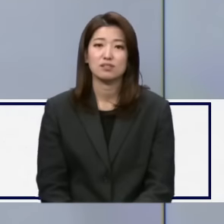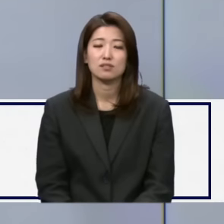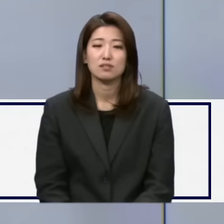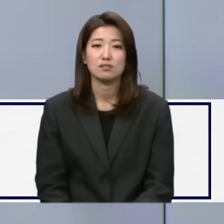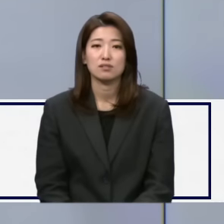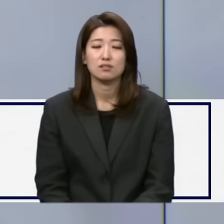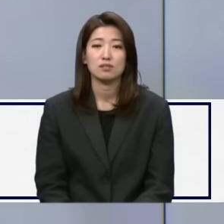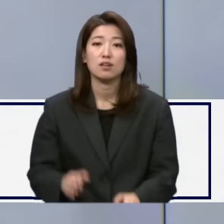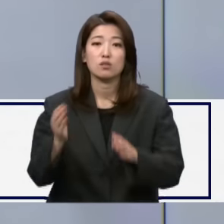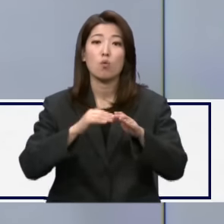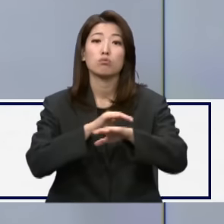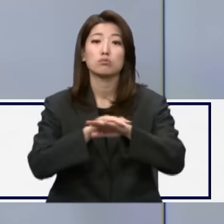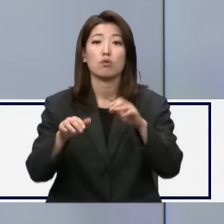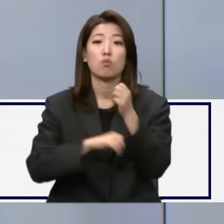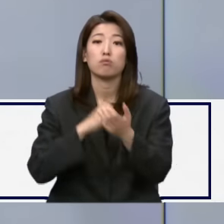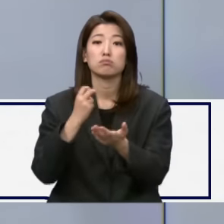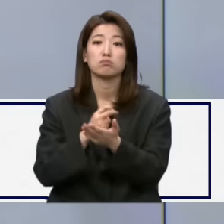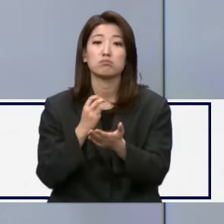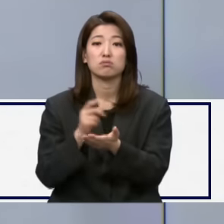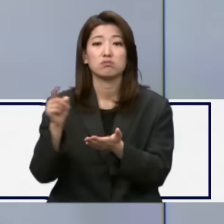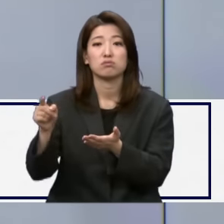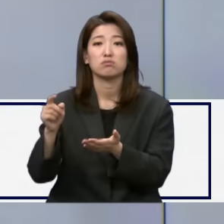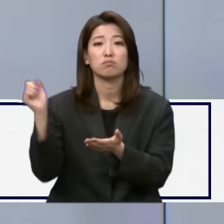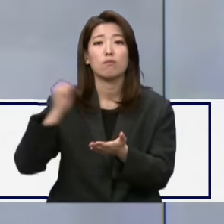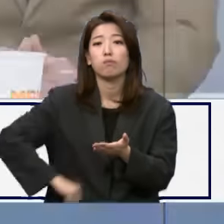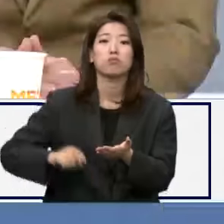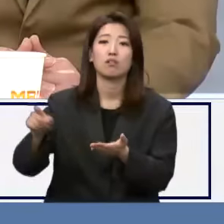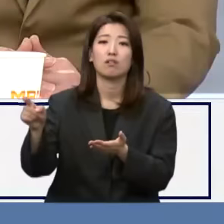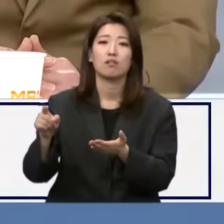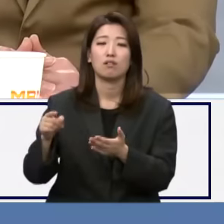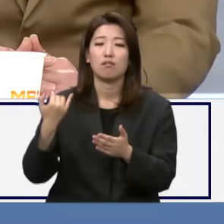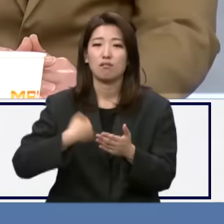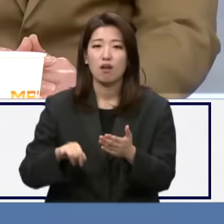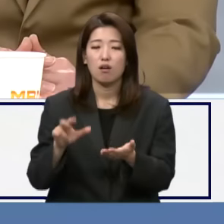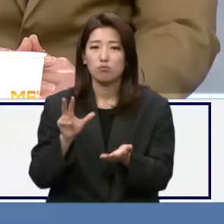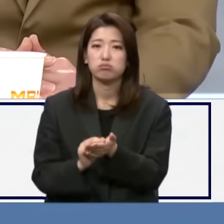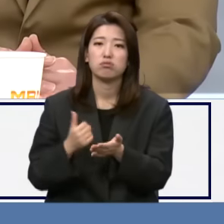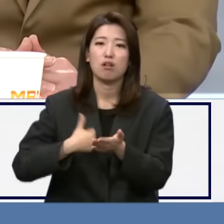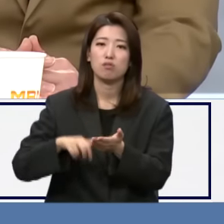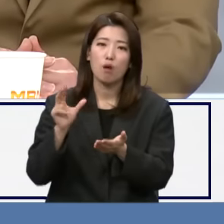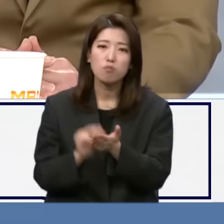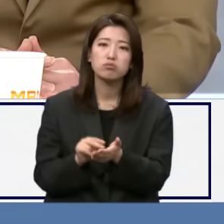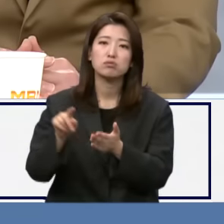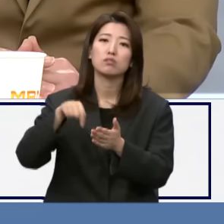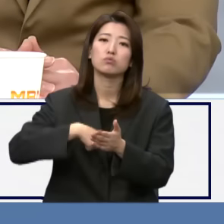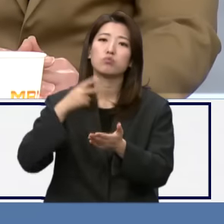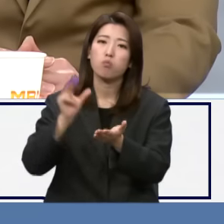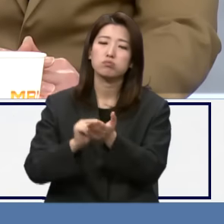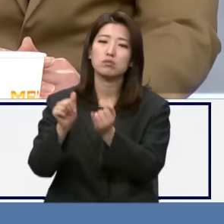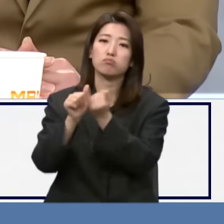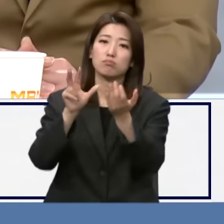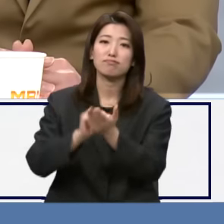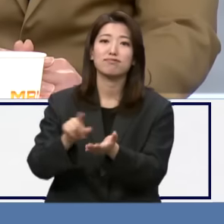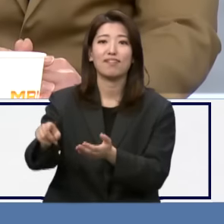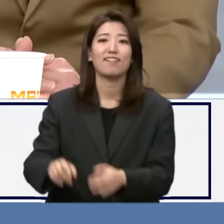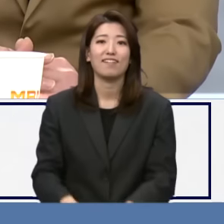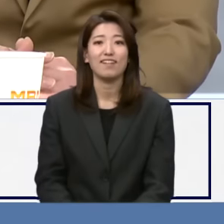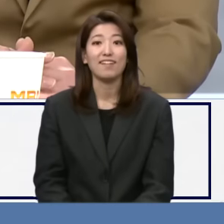해쳤던 그 본인의 행태에 대해서 회개하고 반성하고 국민께 사과를 해야 되지 지금 저런 식으로 검찰